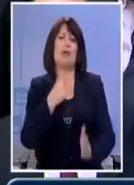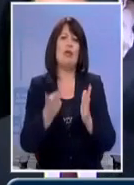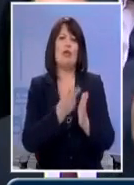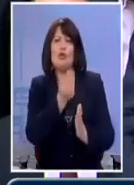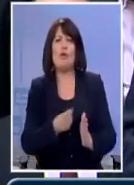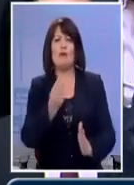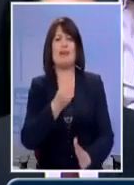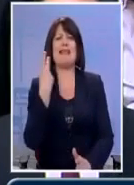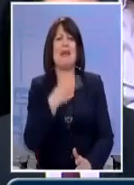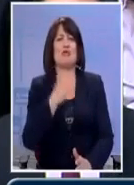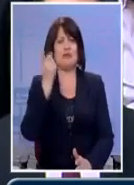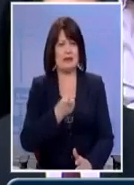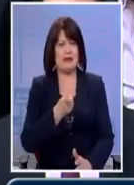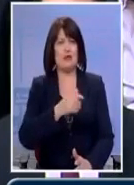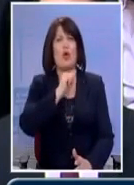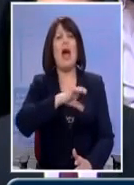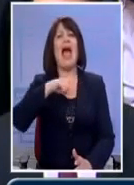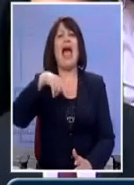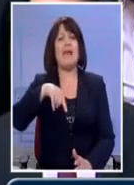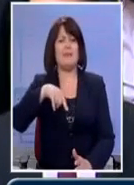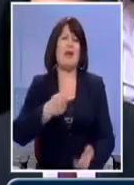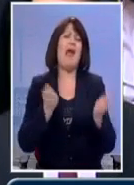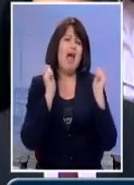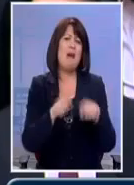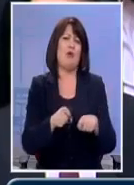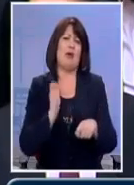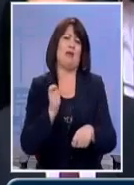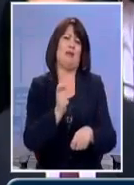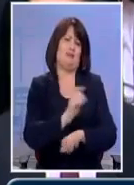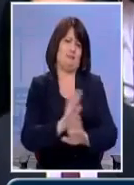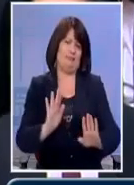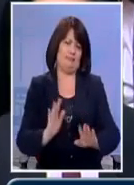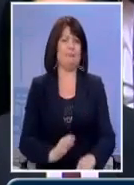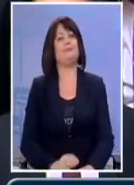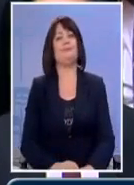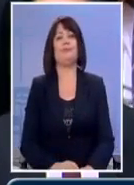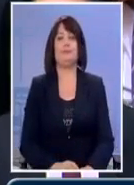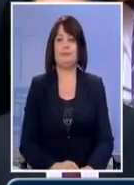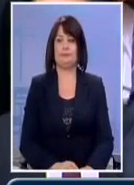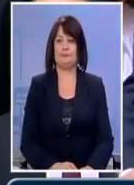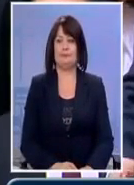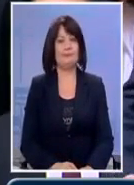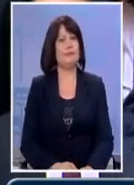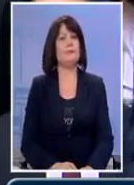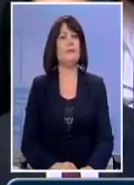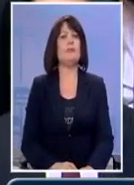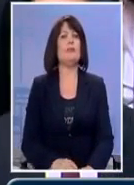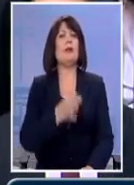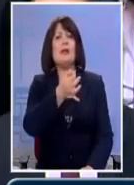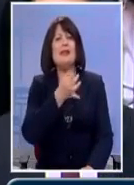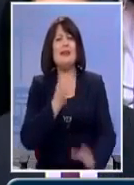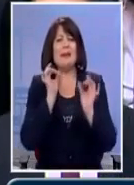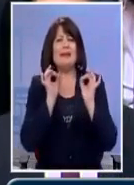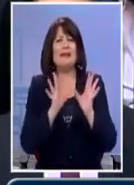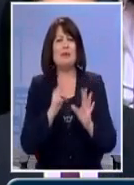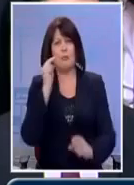το 200% του ακαθαρίστου εθνικού προϊόντος. Ούτε λέξη στην ομιλία